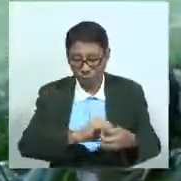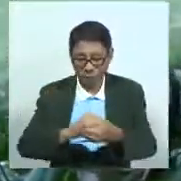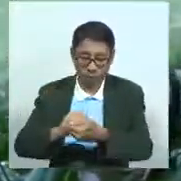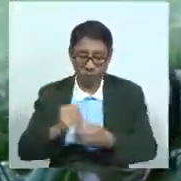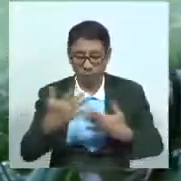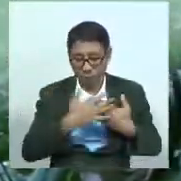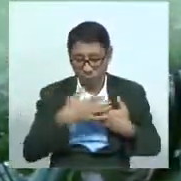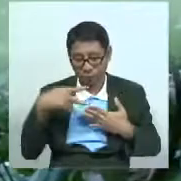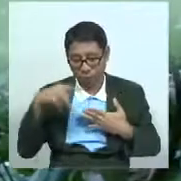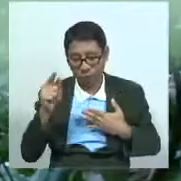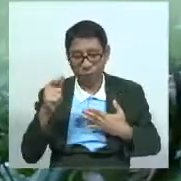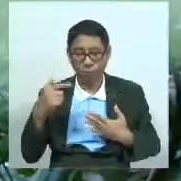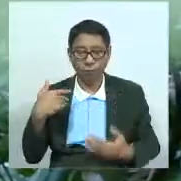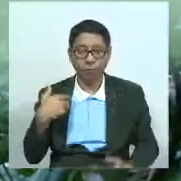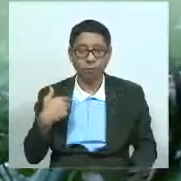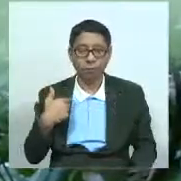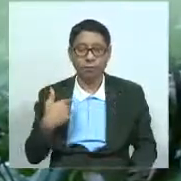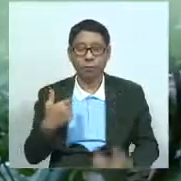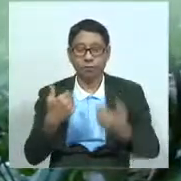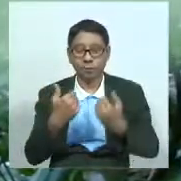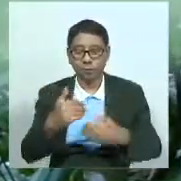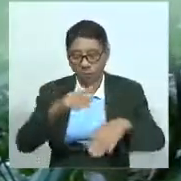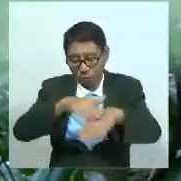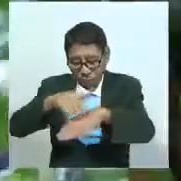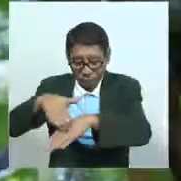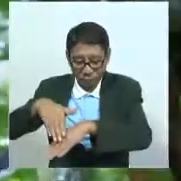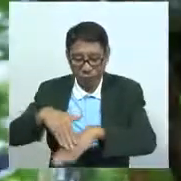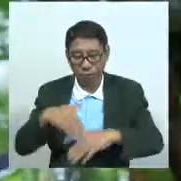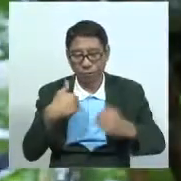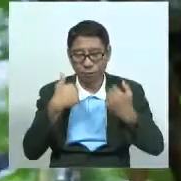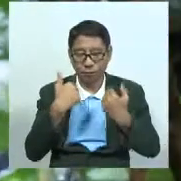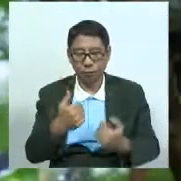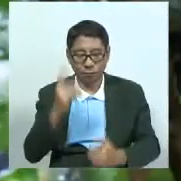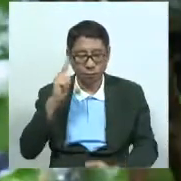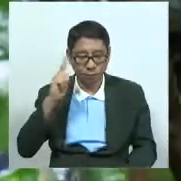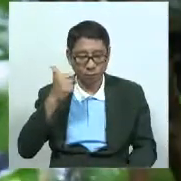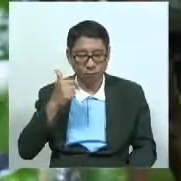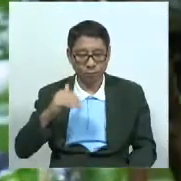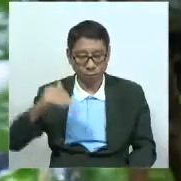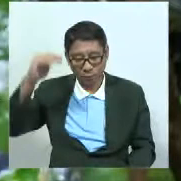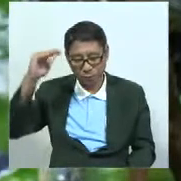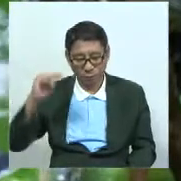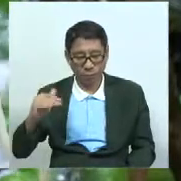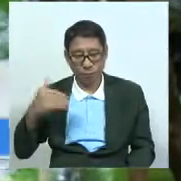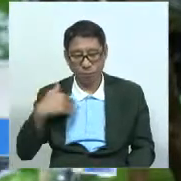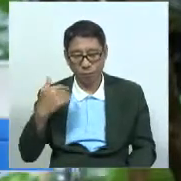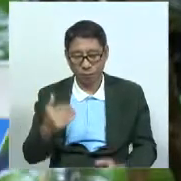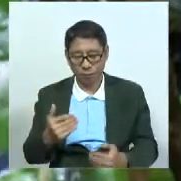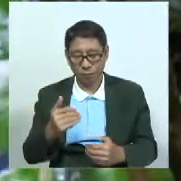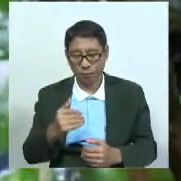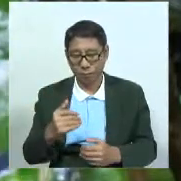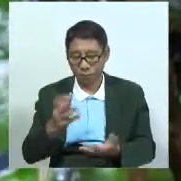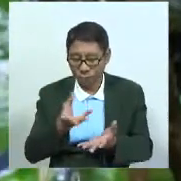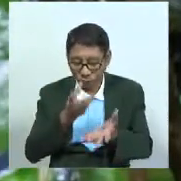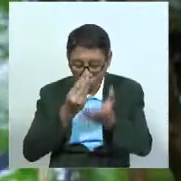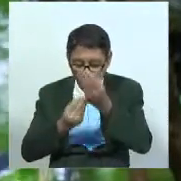รักป่าต้นน้ำ ก็เชิญชวนนะครับเชิญชวนพ่อแม่พี่น้องขึ้นมาศึกษา